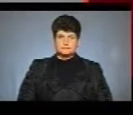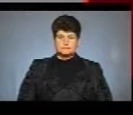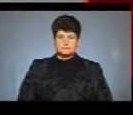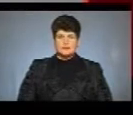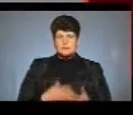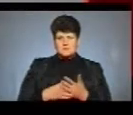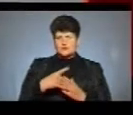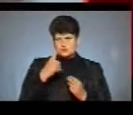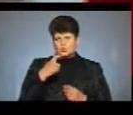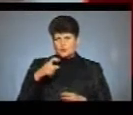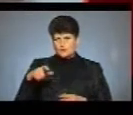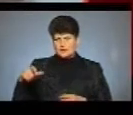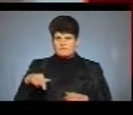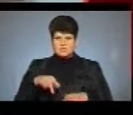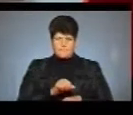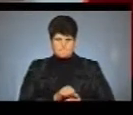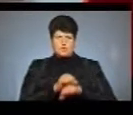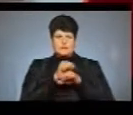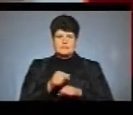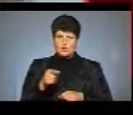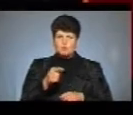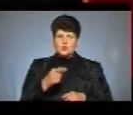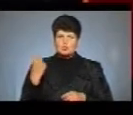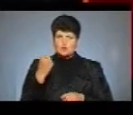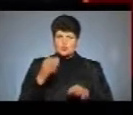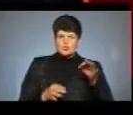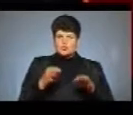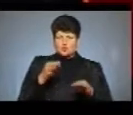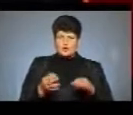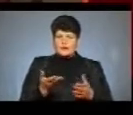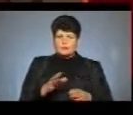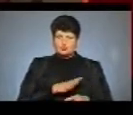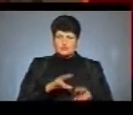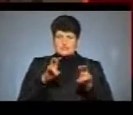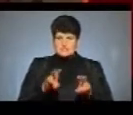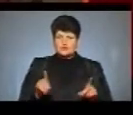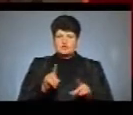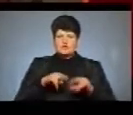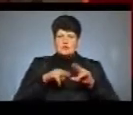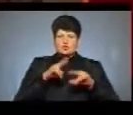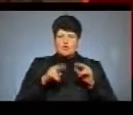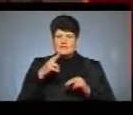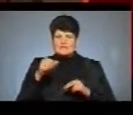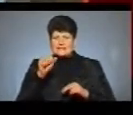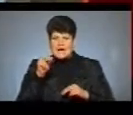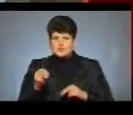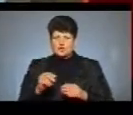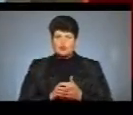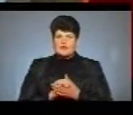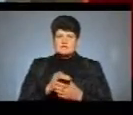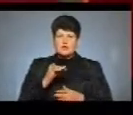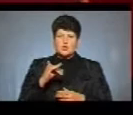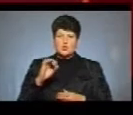Близько сотні людей вийшли на протест до Тернопільського господарського суду, де відбулося засідання щодо забудови дачних ділянок товариства